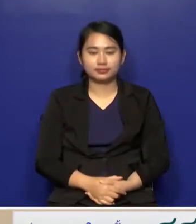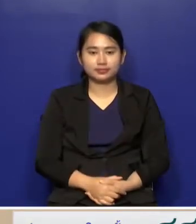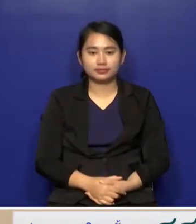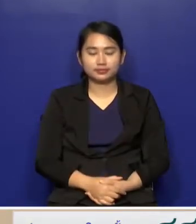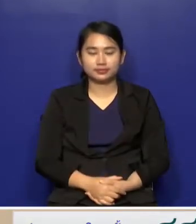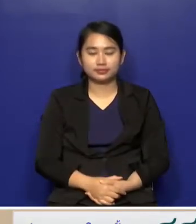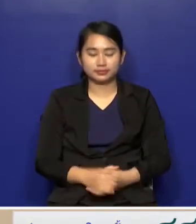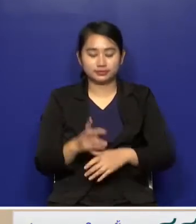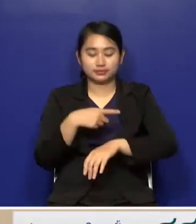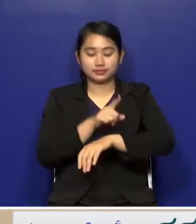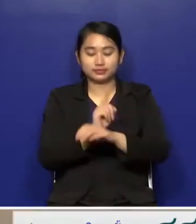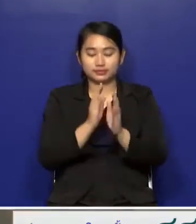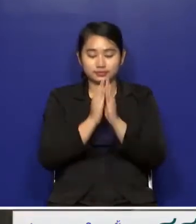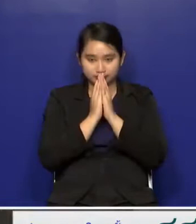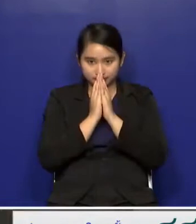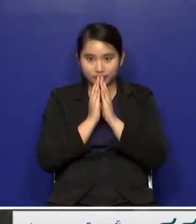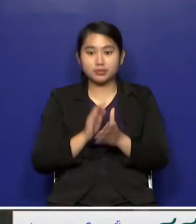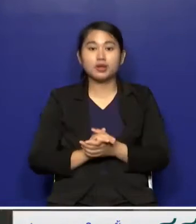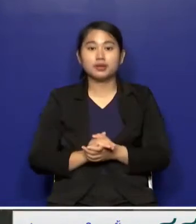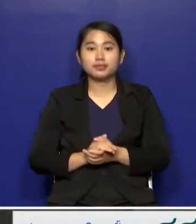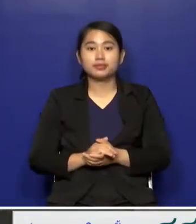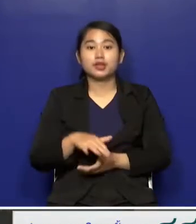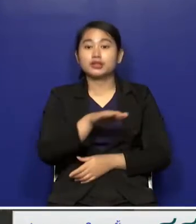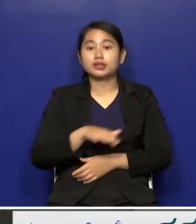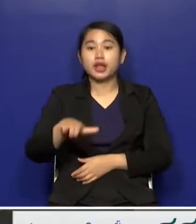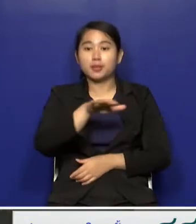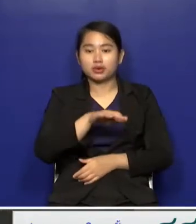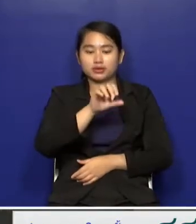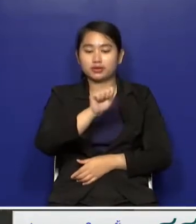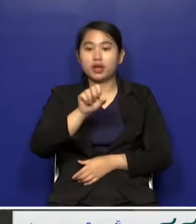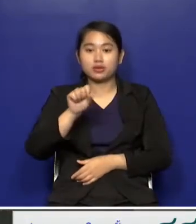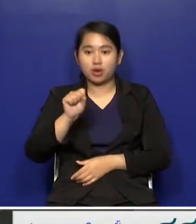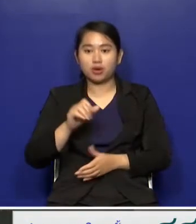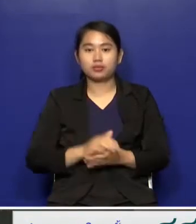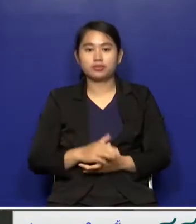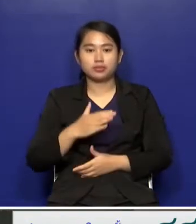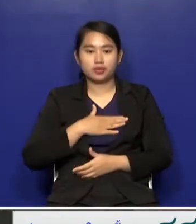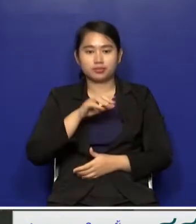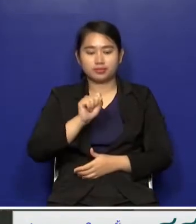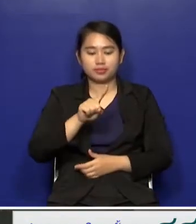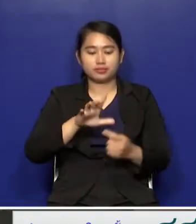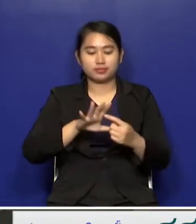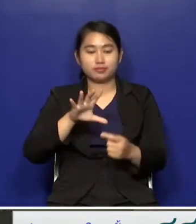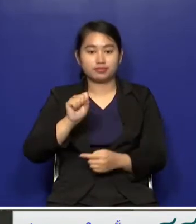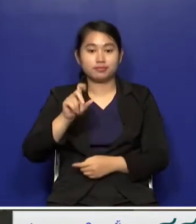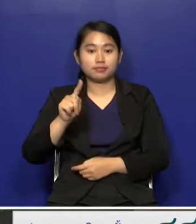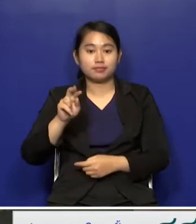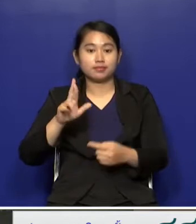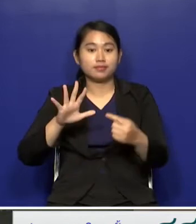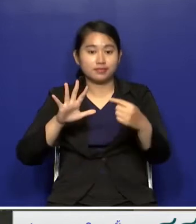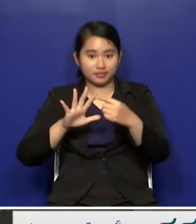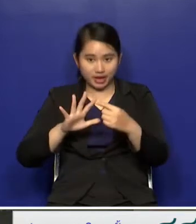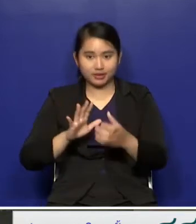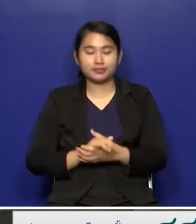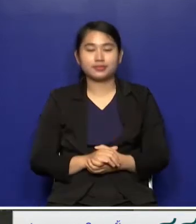ครับสภาที่เคารพเพื่อนสมาชิกทุกท่านครับผมศาสตราศรีปานสมาชิกสภาผู้แทนราษฎร